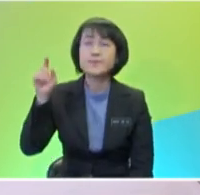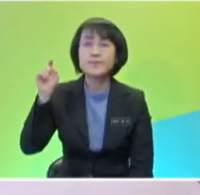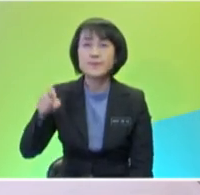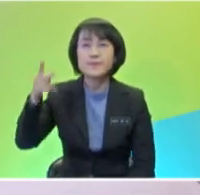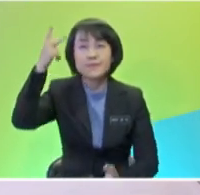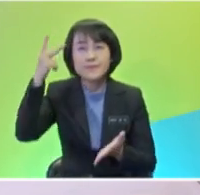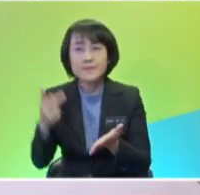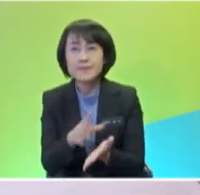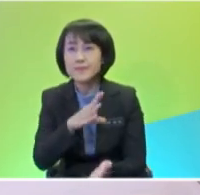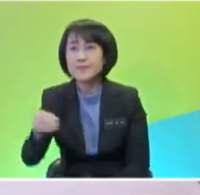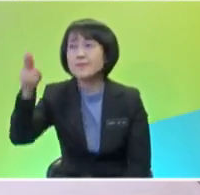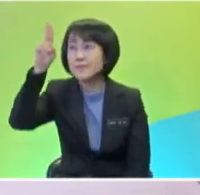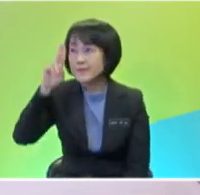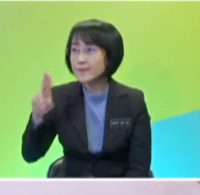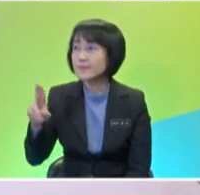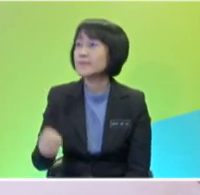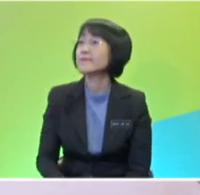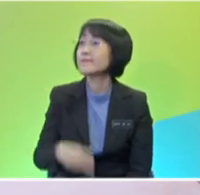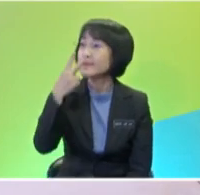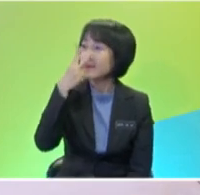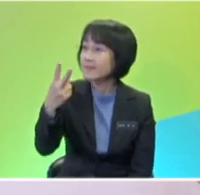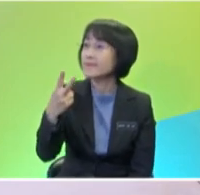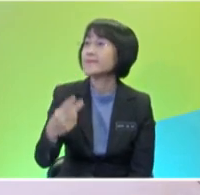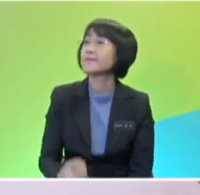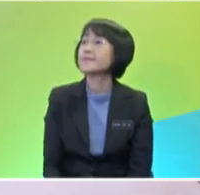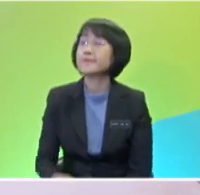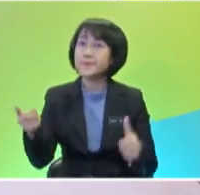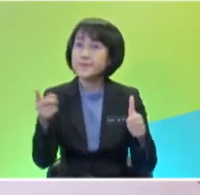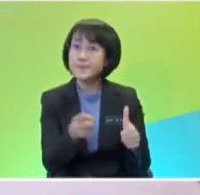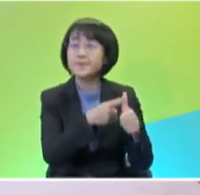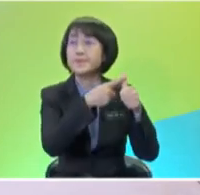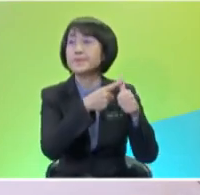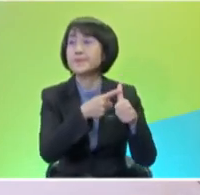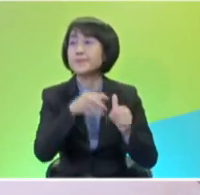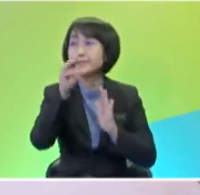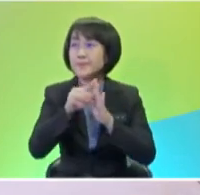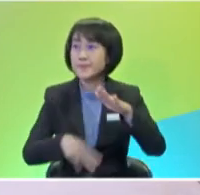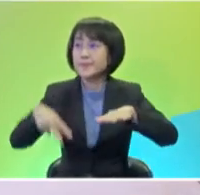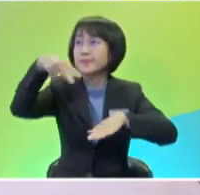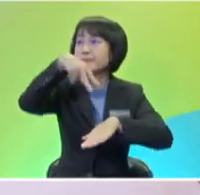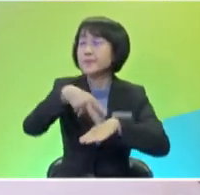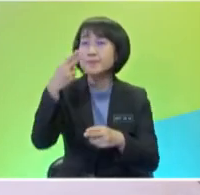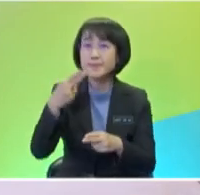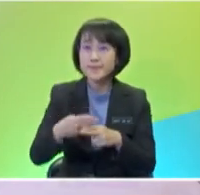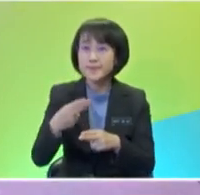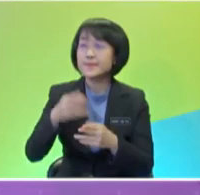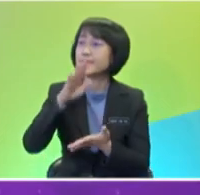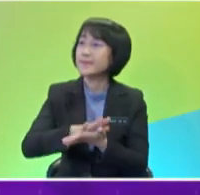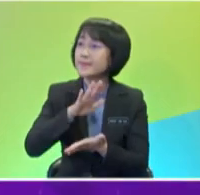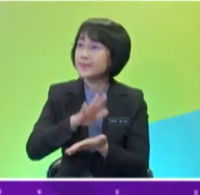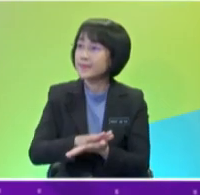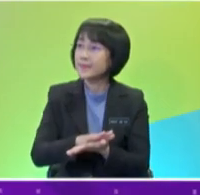kepentingannya kita saksikan oke pertama dia dapat menaikkan nama sekolah Oke